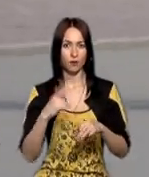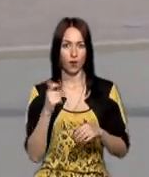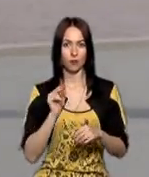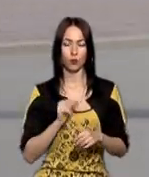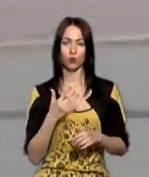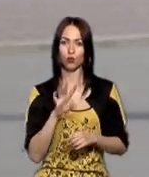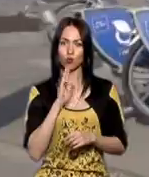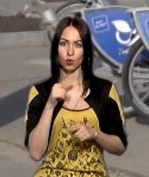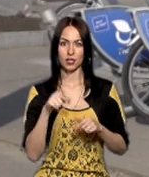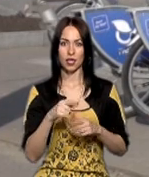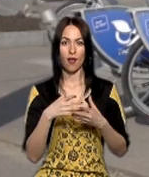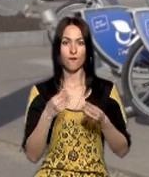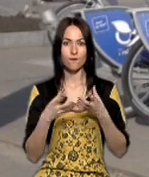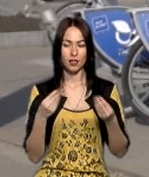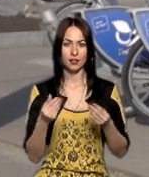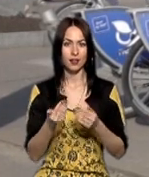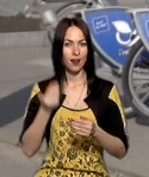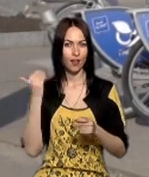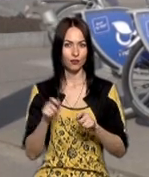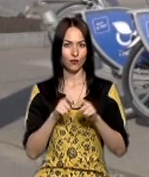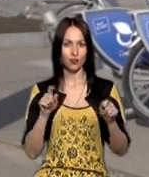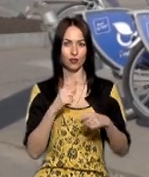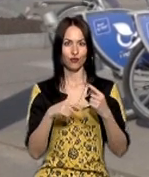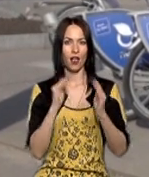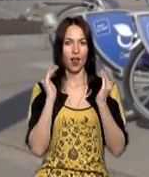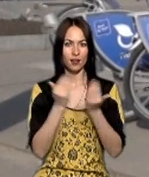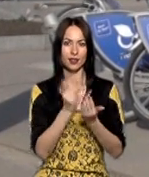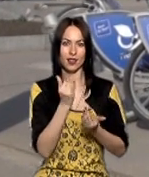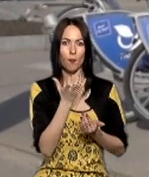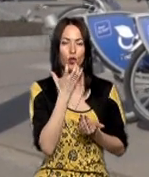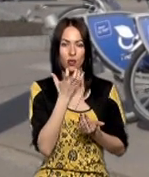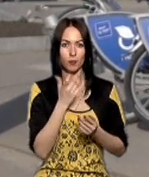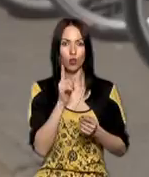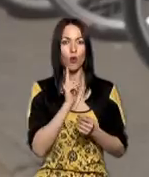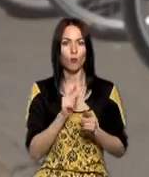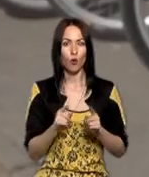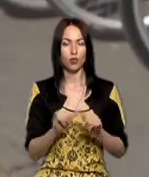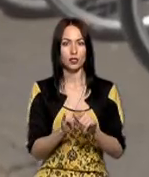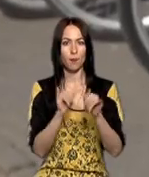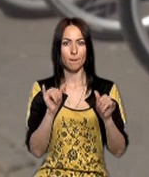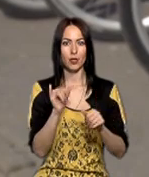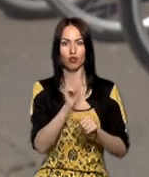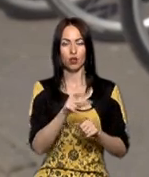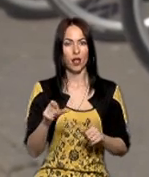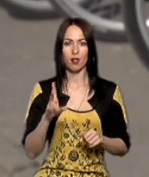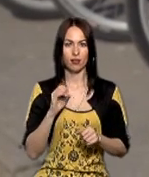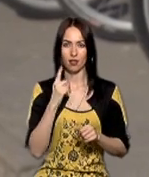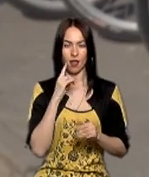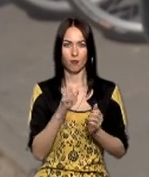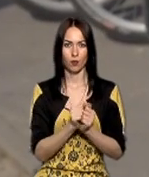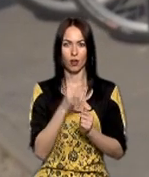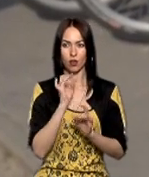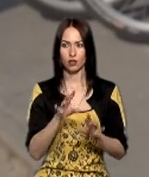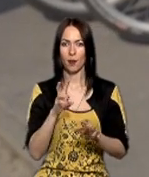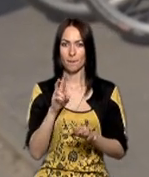2-й рік. Цієї весни сезон відкрили раніше через карантин і потепління. Та поки збільшення клієнтів не помічають, каже менеджерка